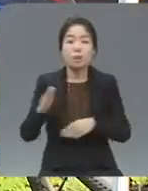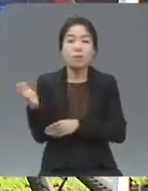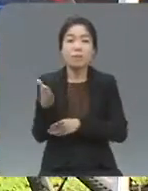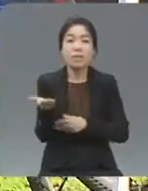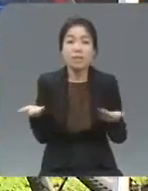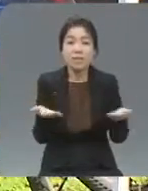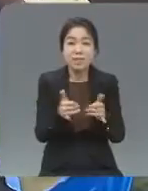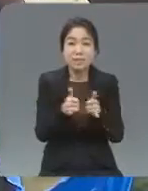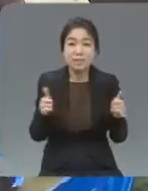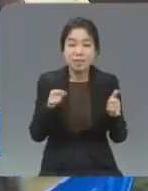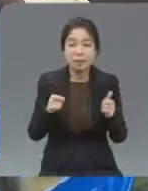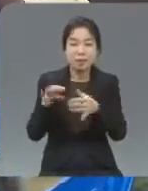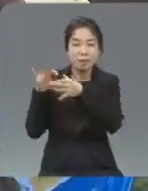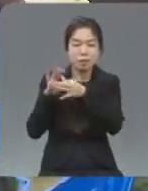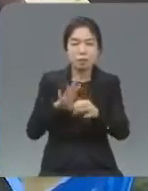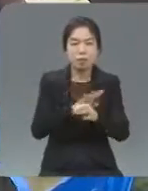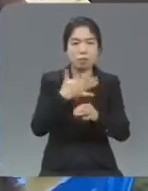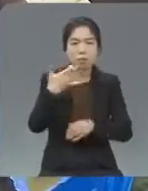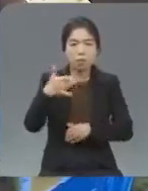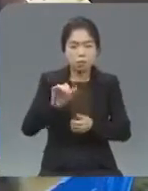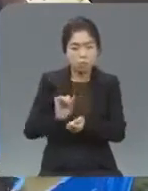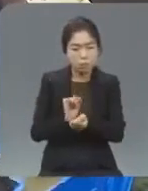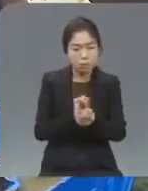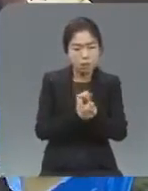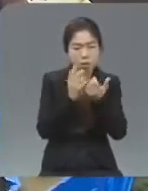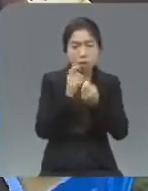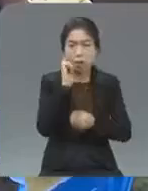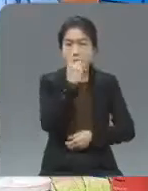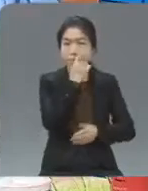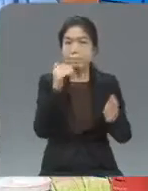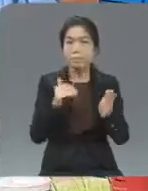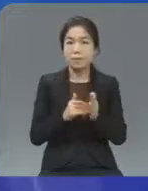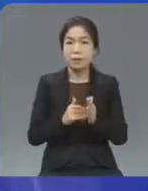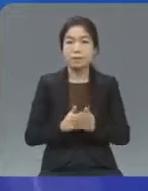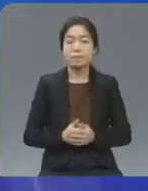등에서 꾸준히 코로나19 감염 사례가 확인됐습니다.